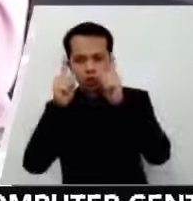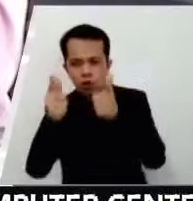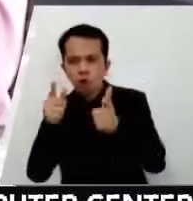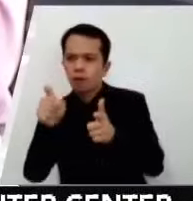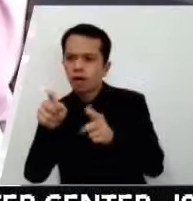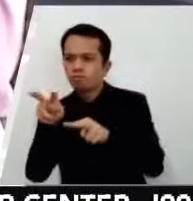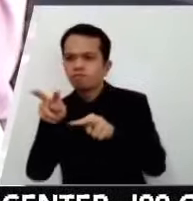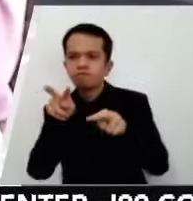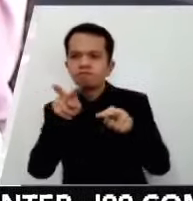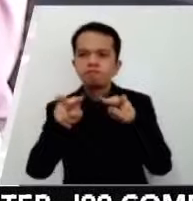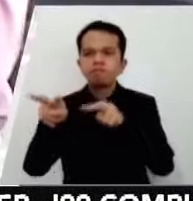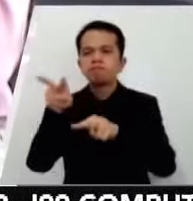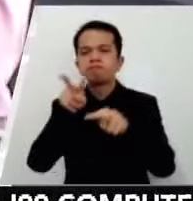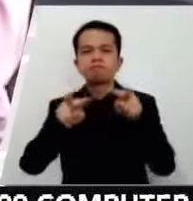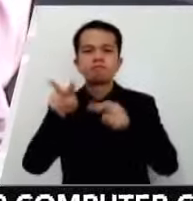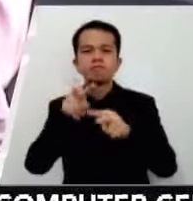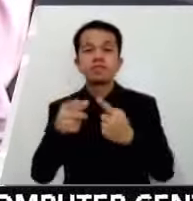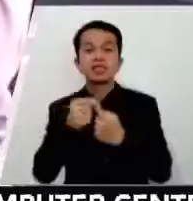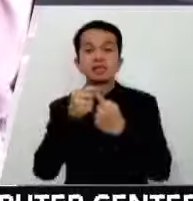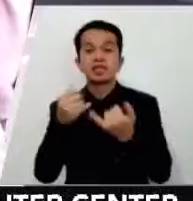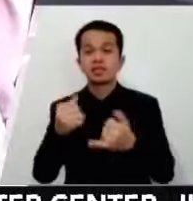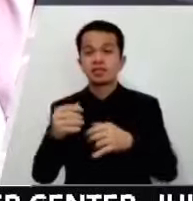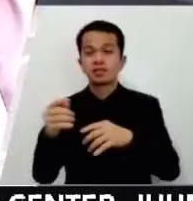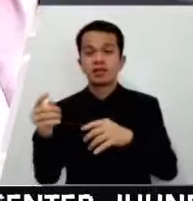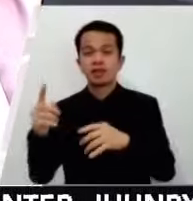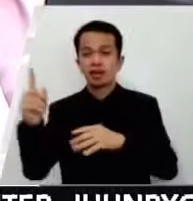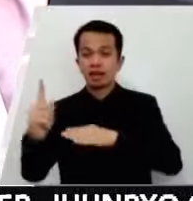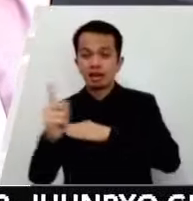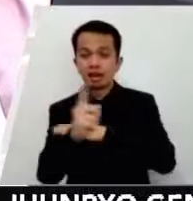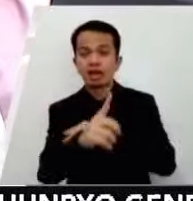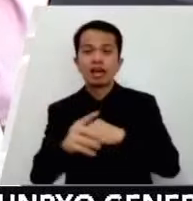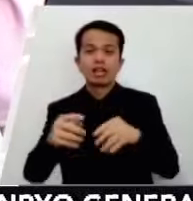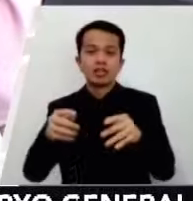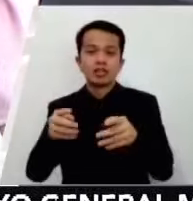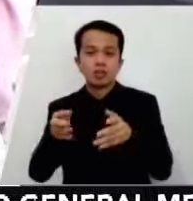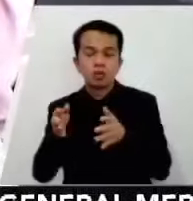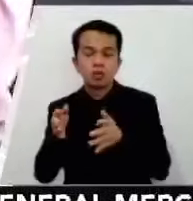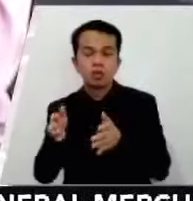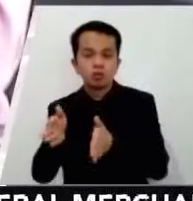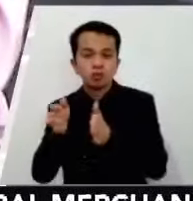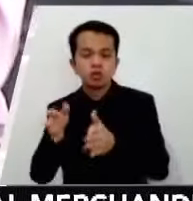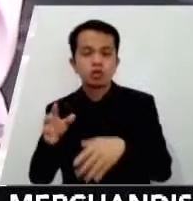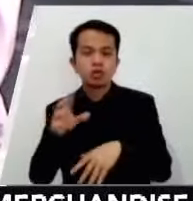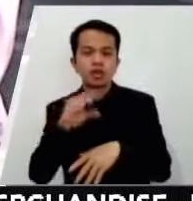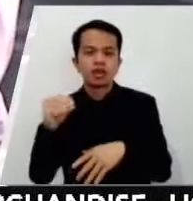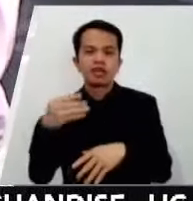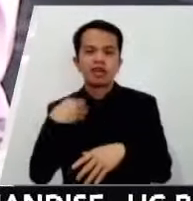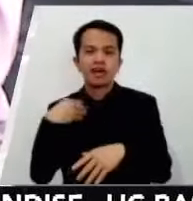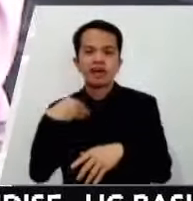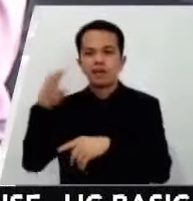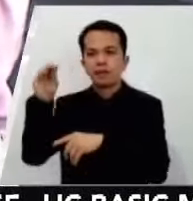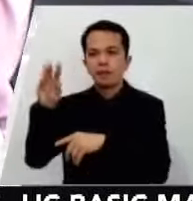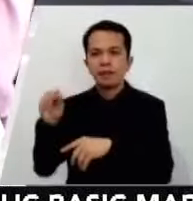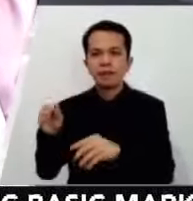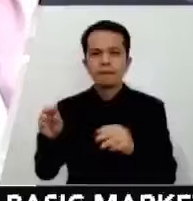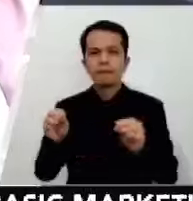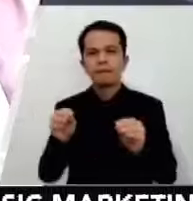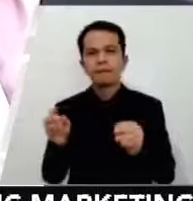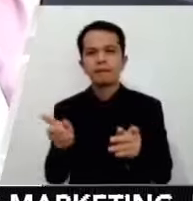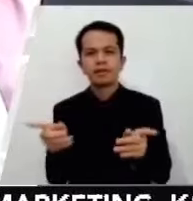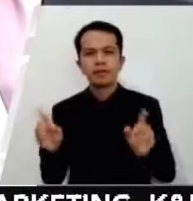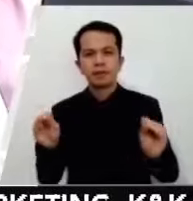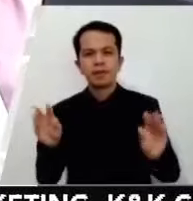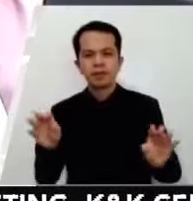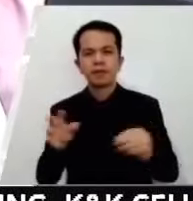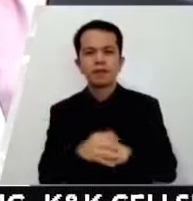lalo na sa mga tumatawid sa pedestrian lane at mga signal ng mga sasakyan. At listen! Kung may